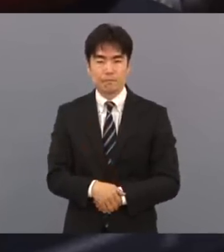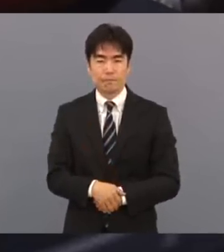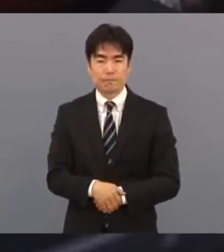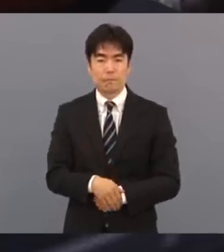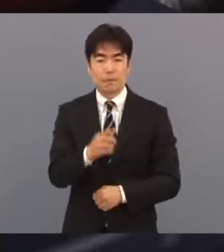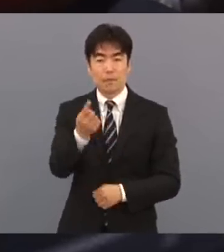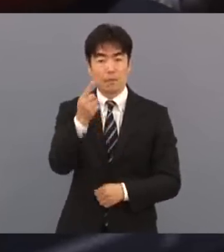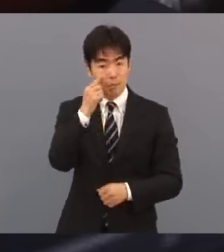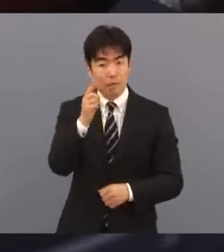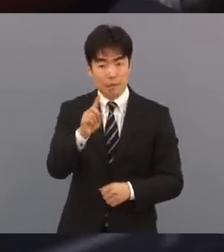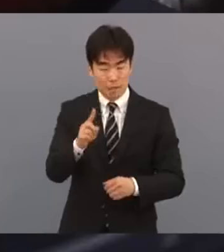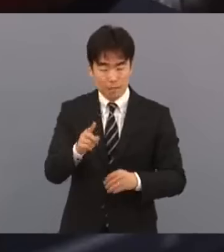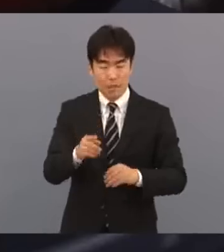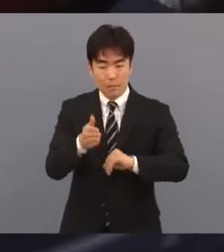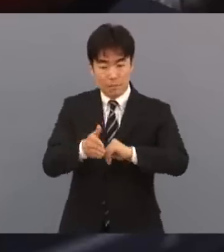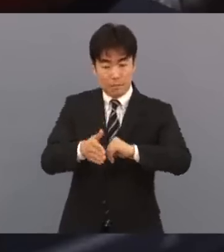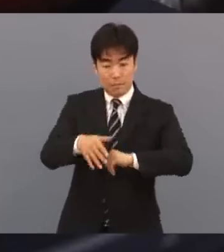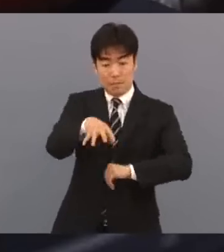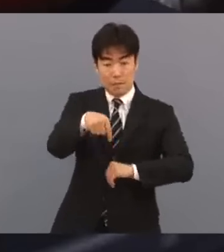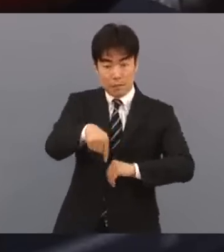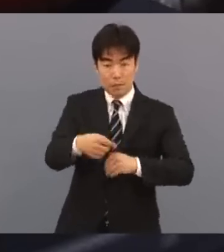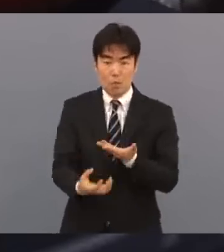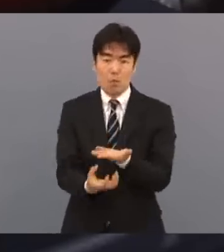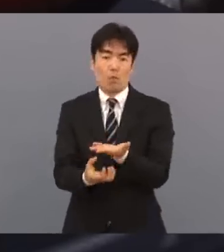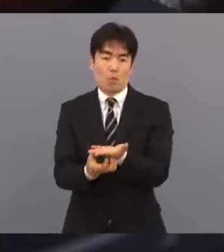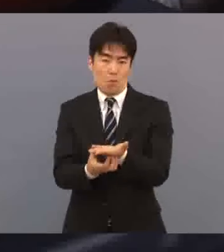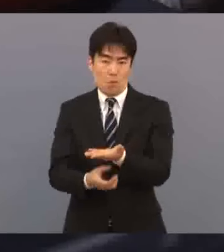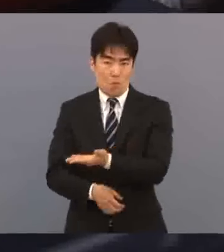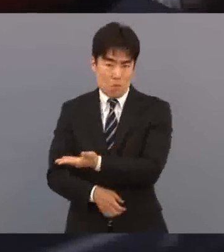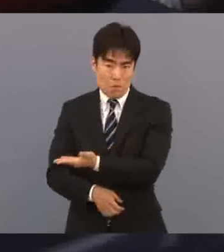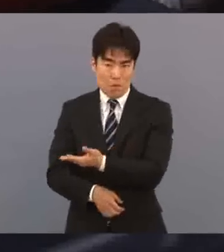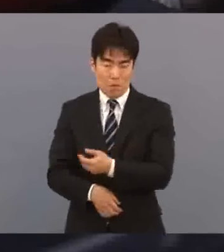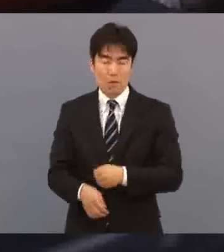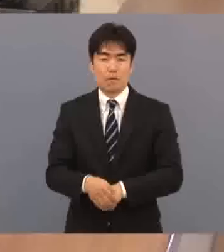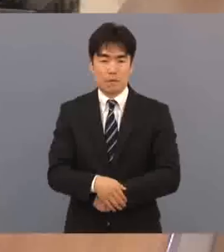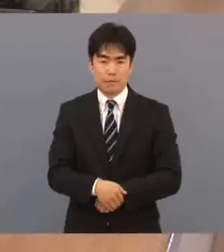1つ目はキッチンのコンロです。